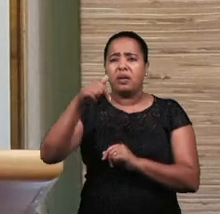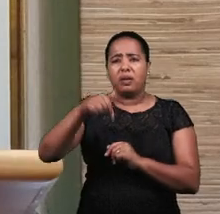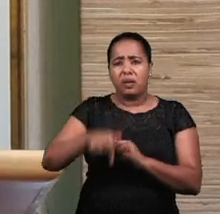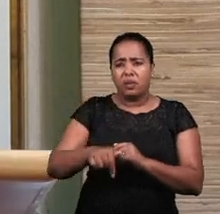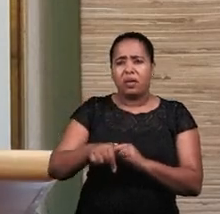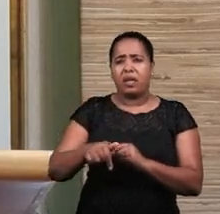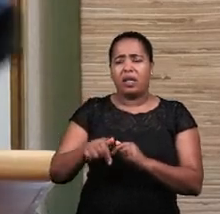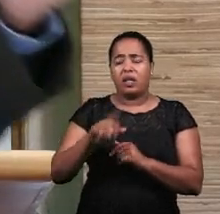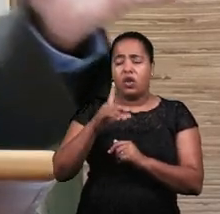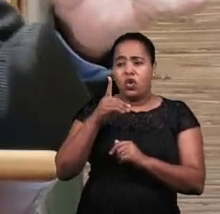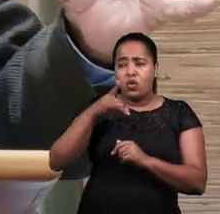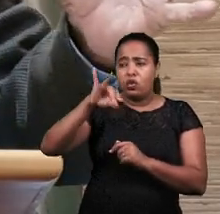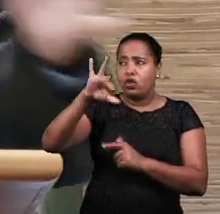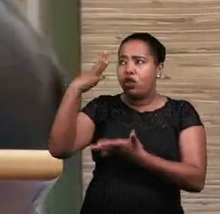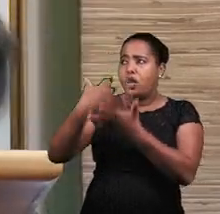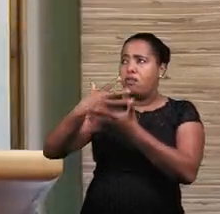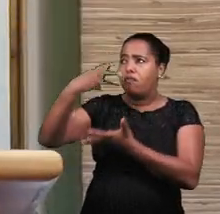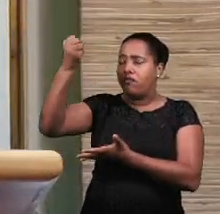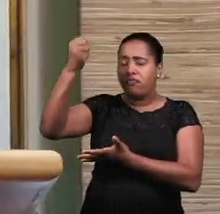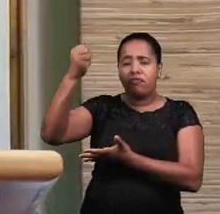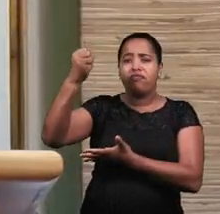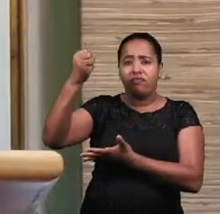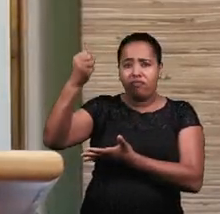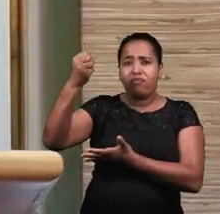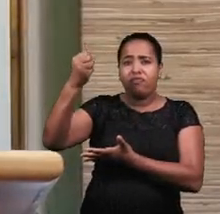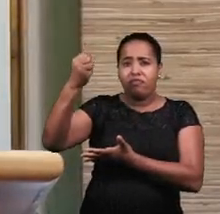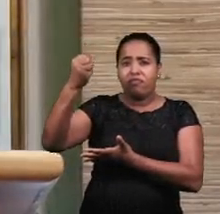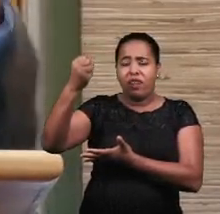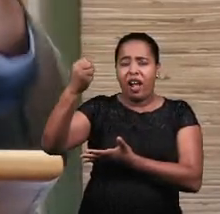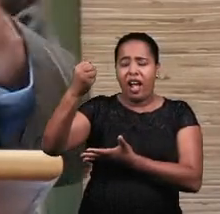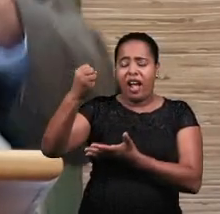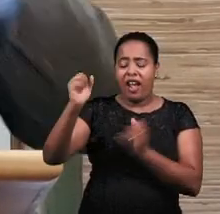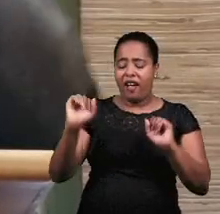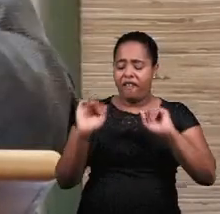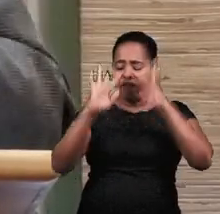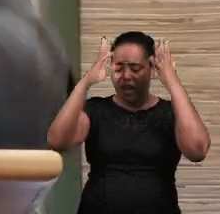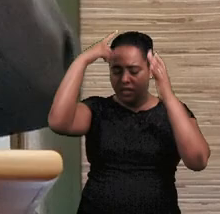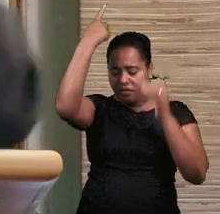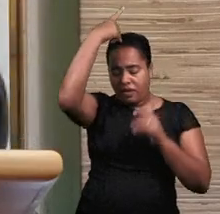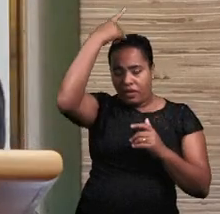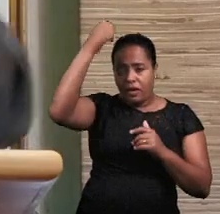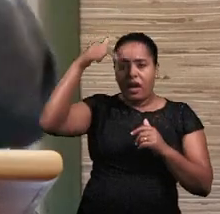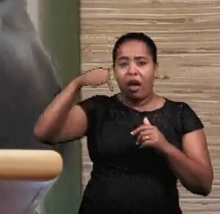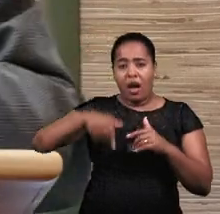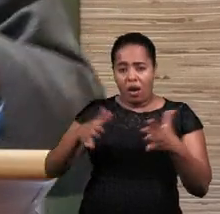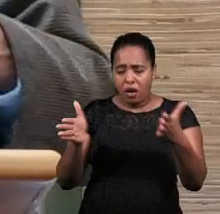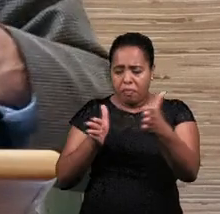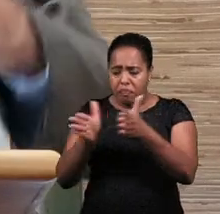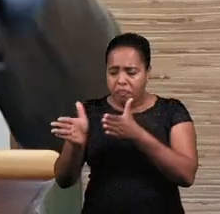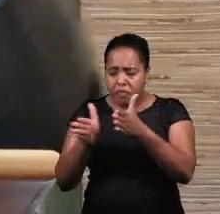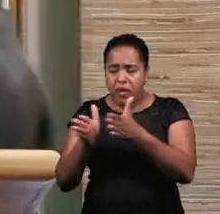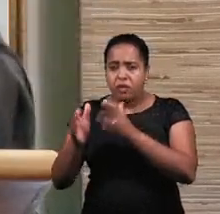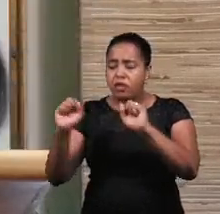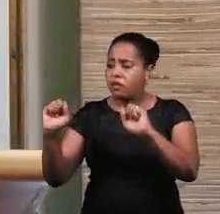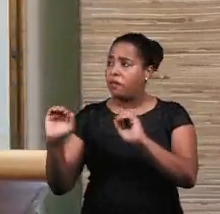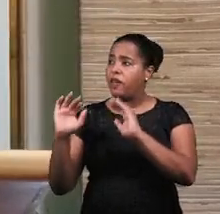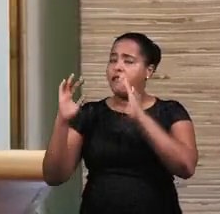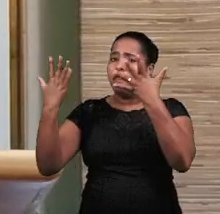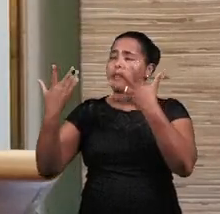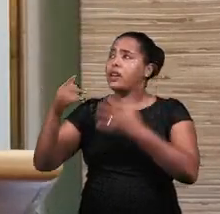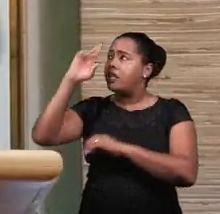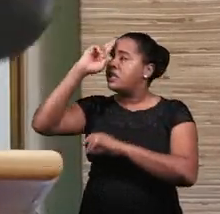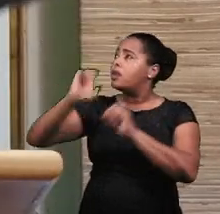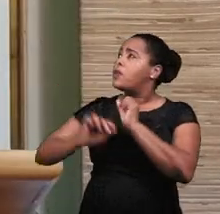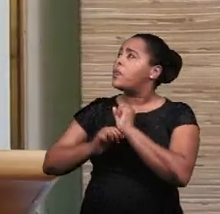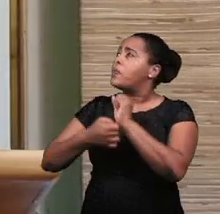jour, elle va partir. La fête, elle est là. C'est la fête de la Pentecôte. C'est où nous sommes. Maintenant, nous avons besoin, nous sommes dans la fête. Seigneur, révèle